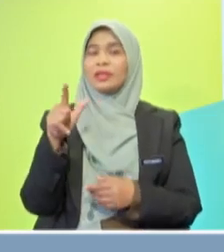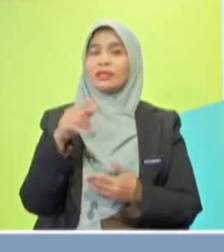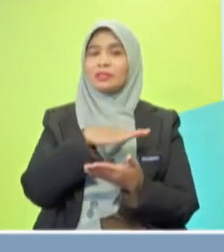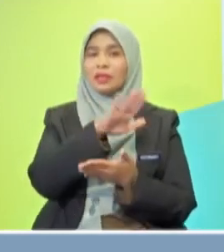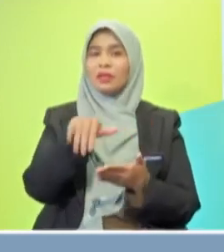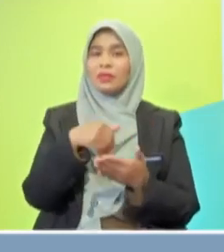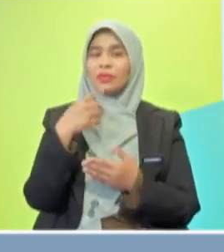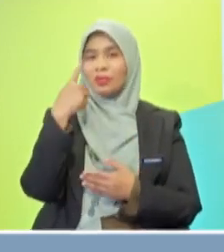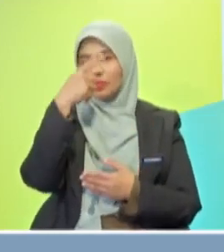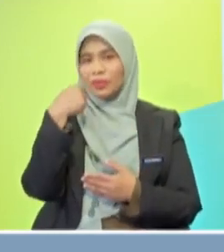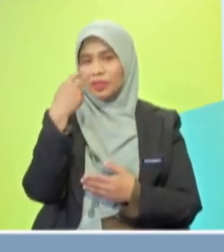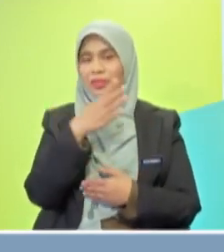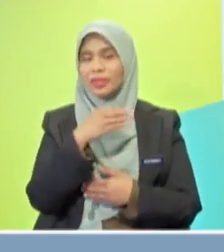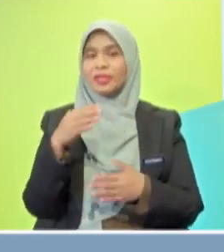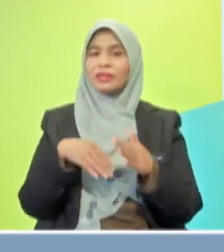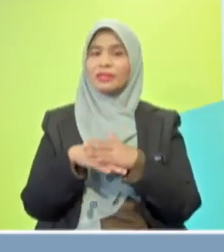tangan.